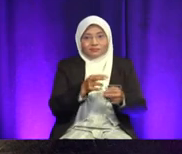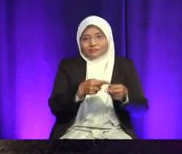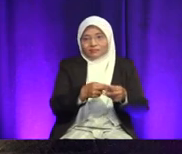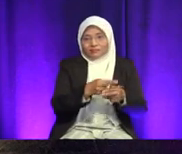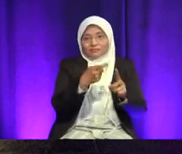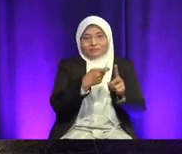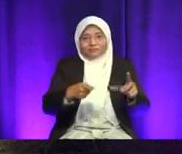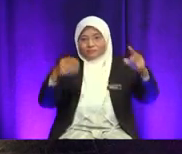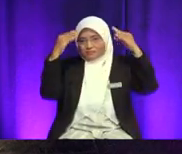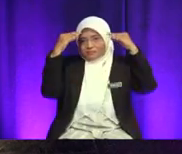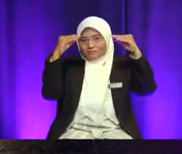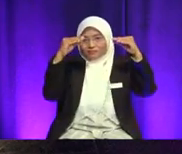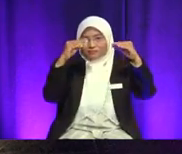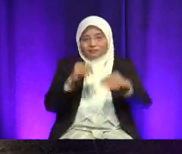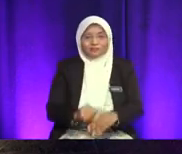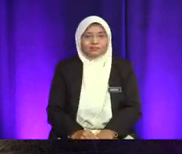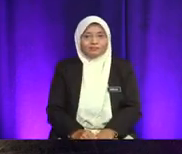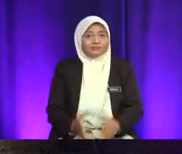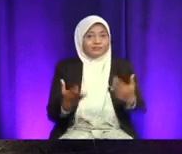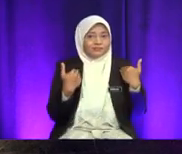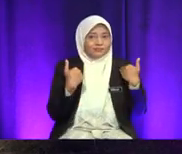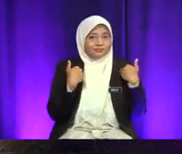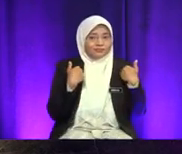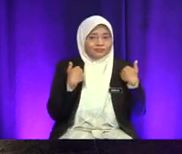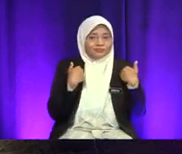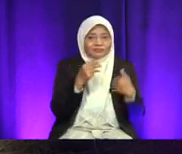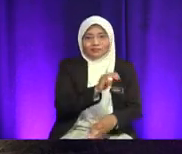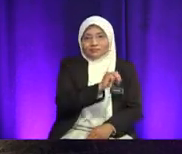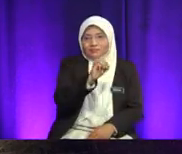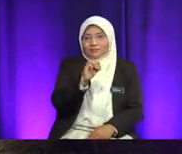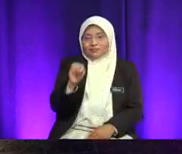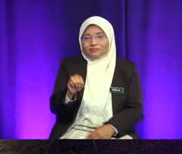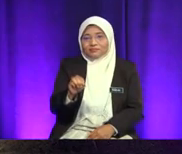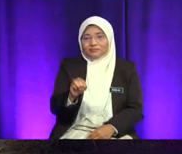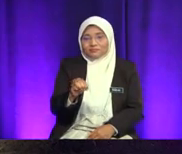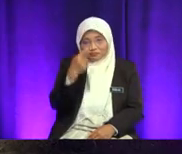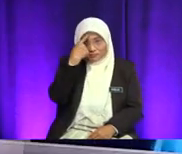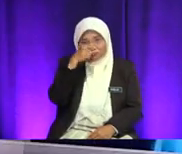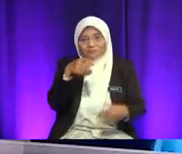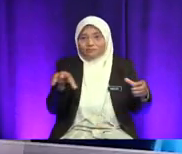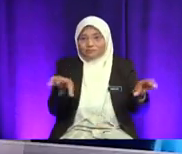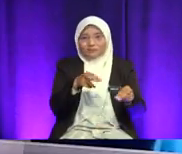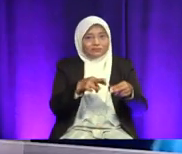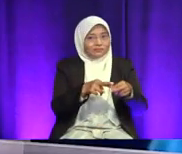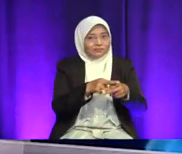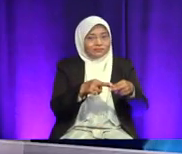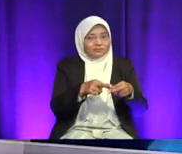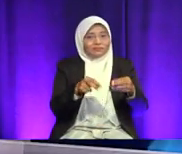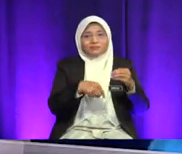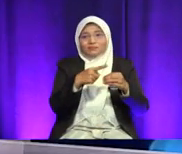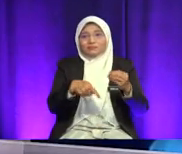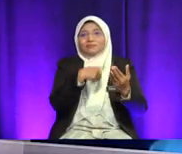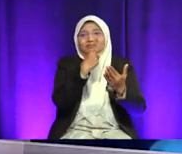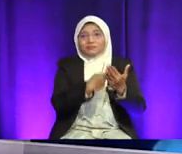Kalau boleh kita ada seorang yang boleh membuat rumusan kepada pembelajaran kita hari ini